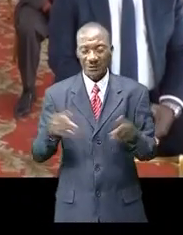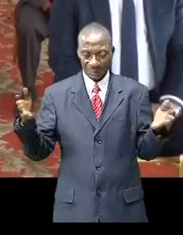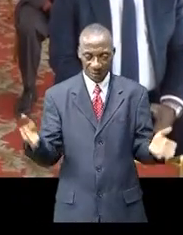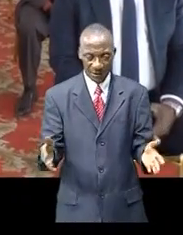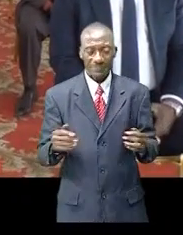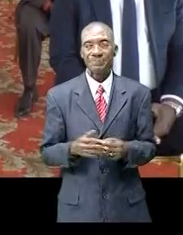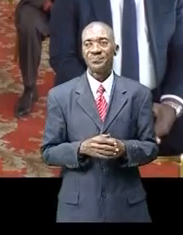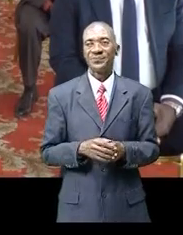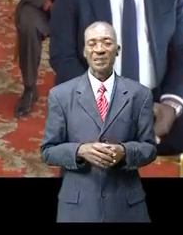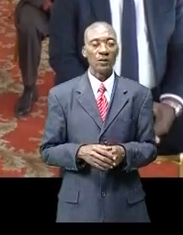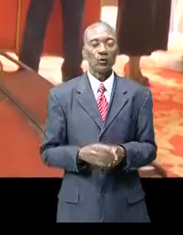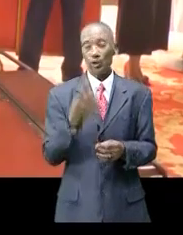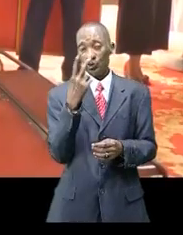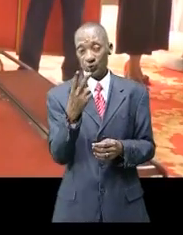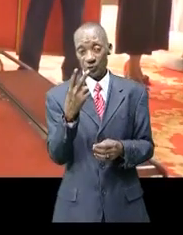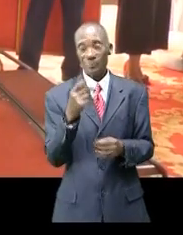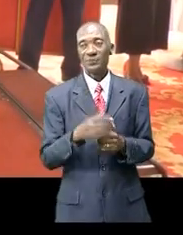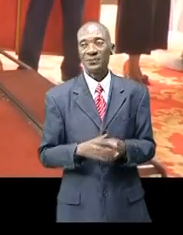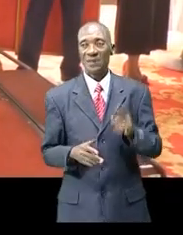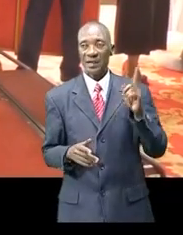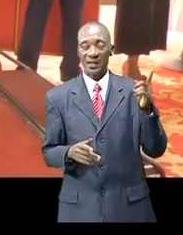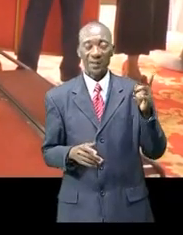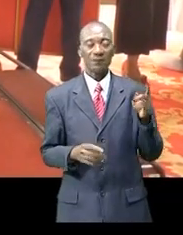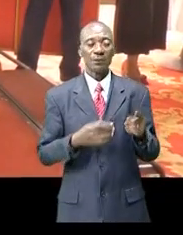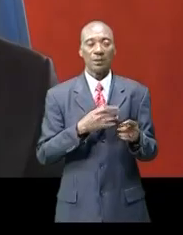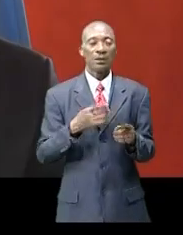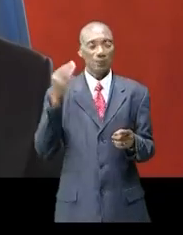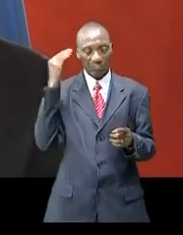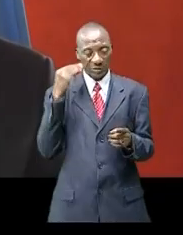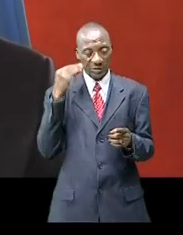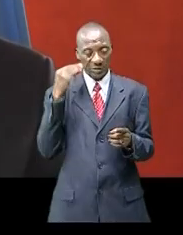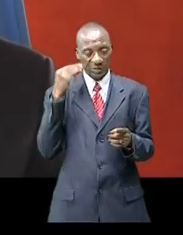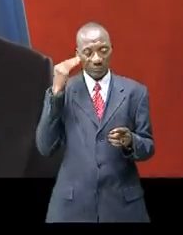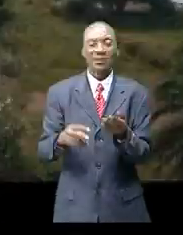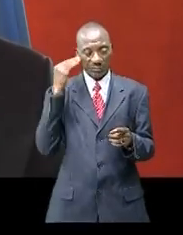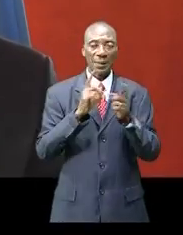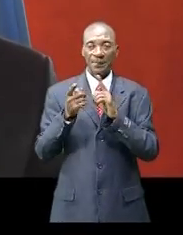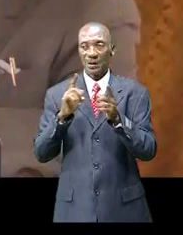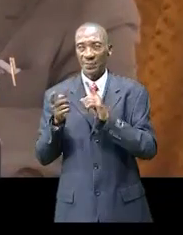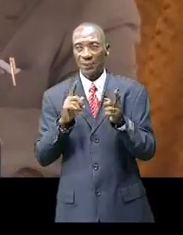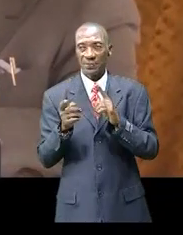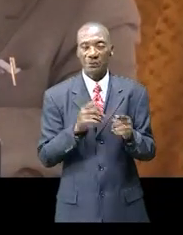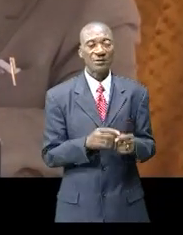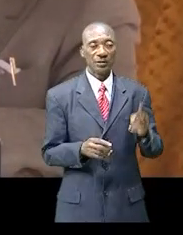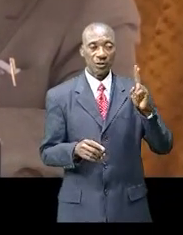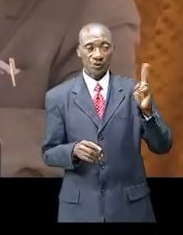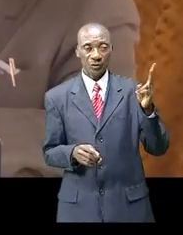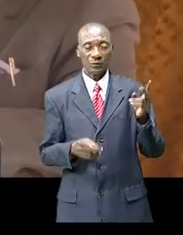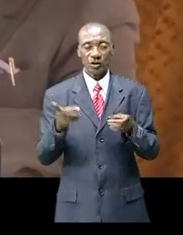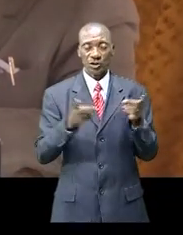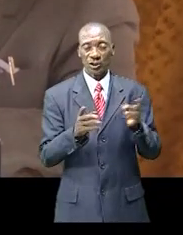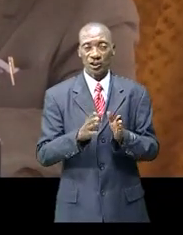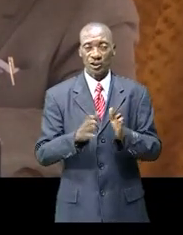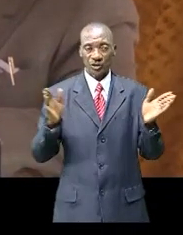eu 2 temps forts. D'abord, les mots des circonstances du ministre Jean-Lucien Boussa Tongwa. et du DG Célestin Pierre